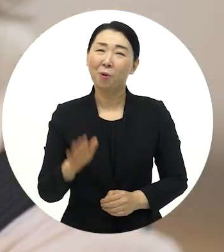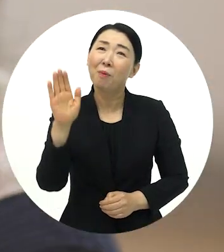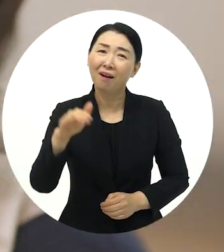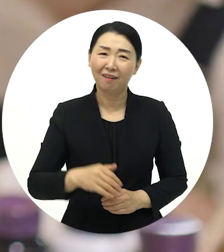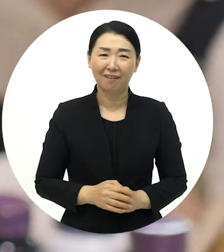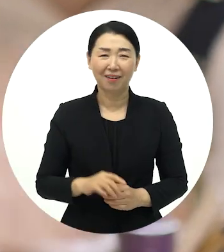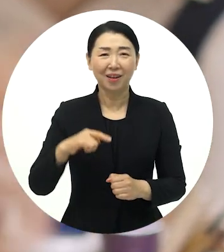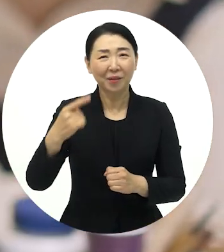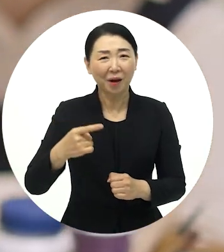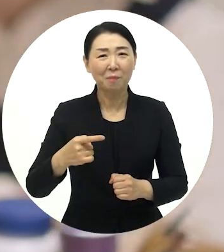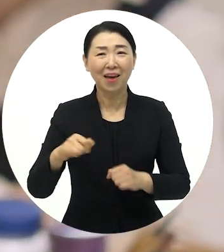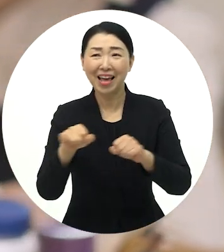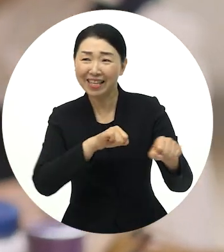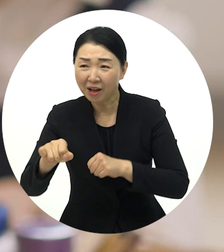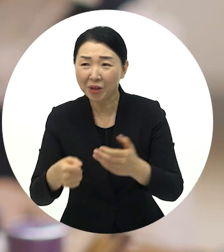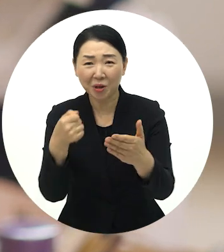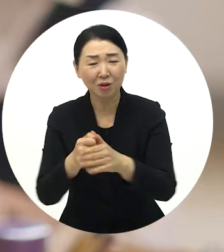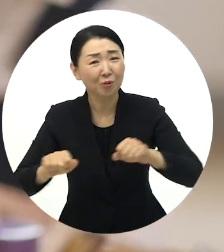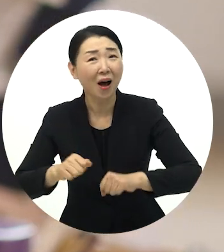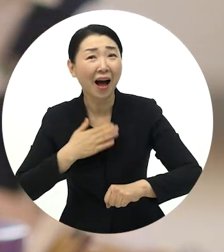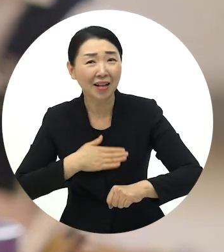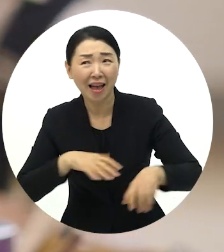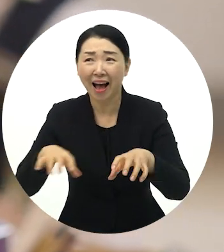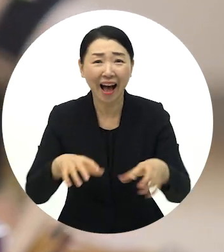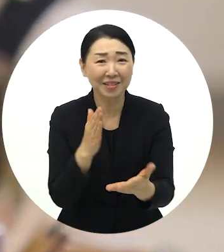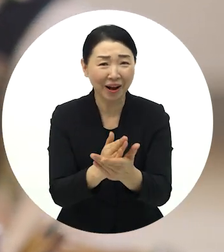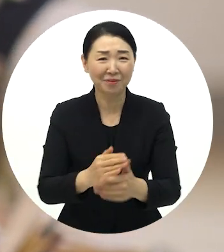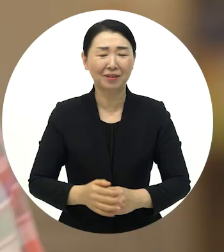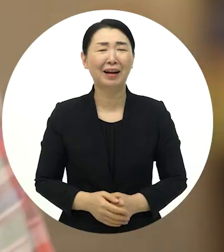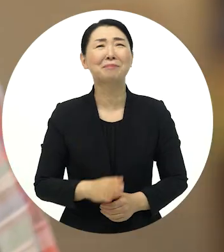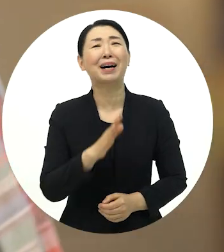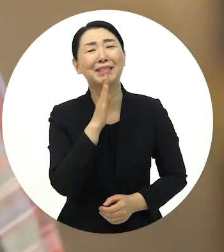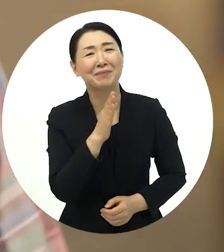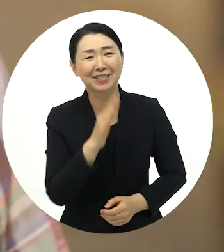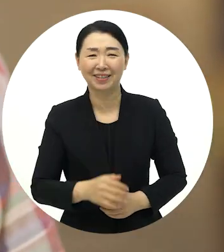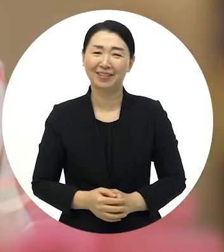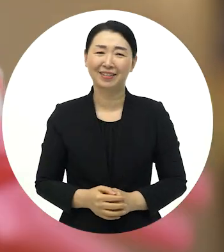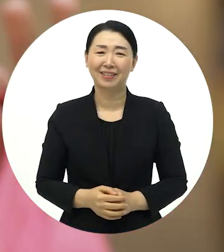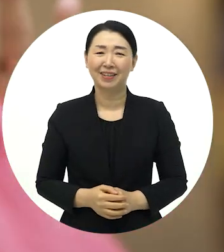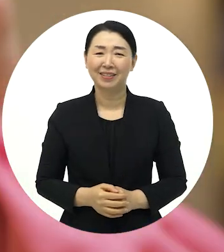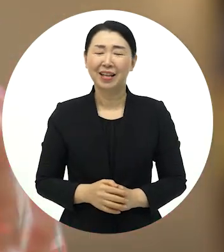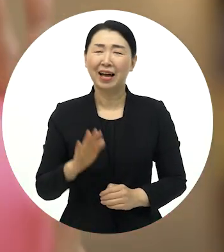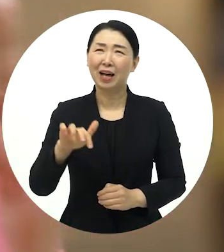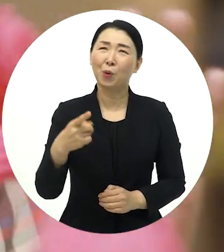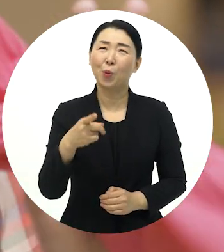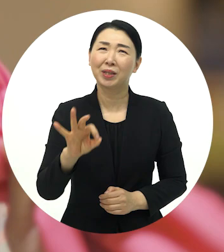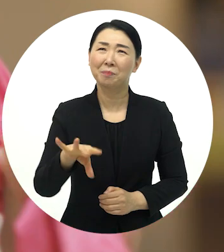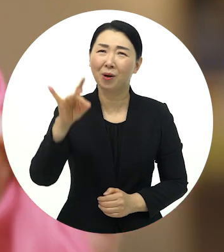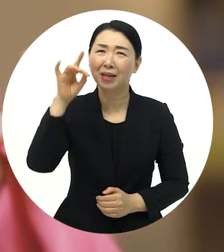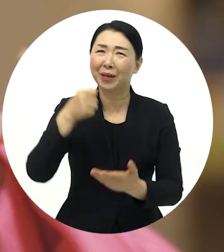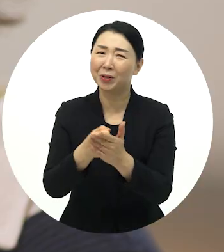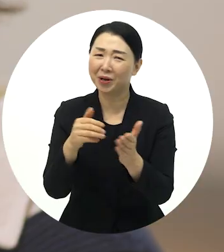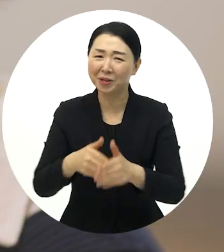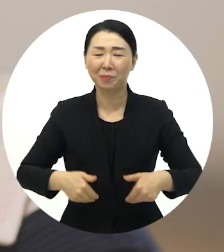아, 오빠. 그러니까 다음번에 뛸 때는 딱 어디로 갈지 정하고 뛰어요. 혼자 우왕좌왕 하지 말고. 아, 그러게. 이 코딩을 먼저